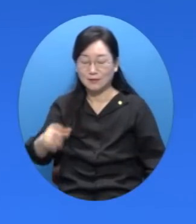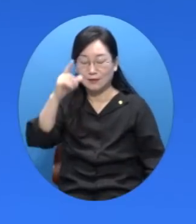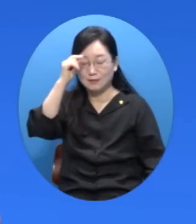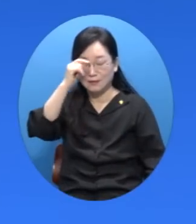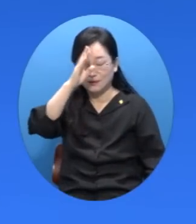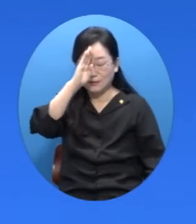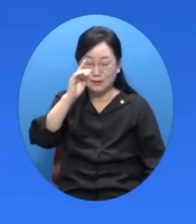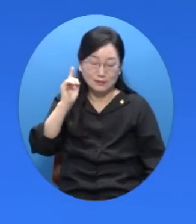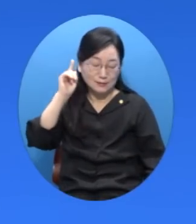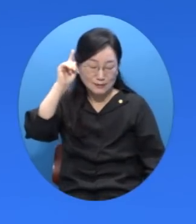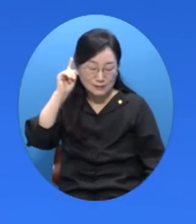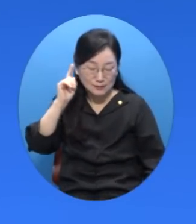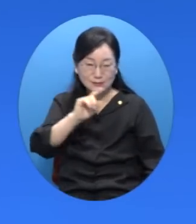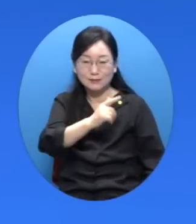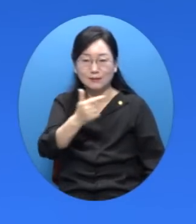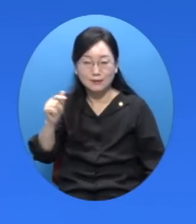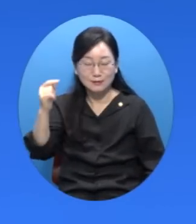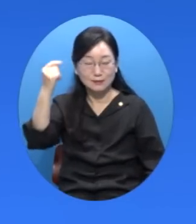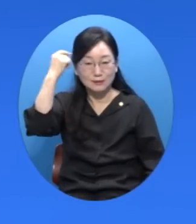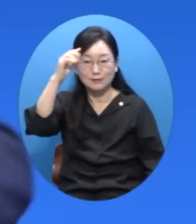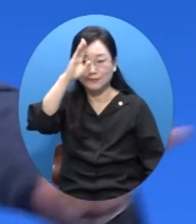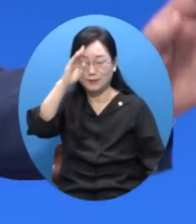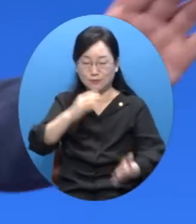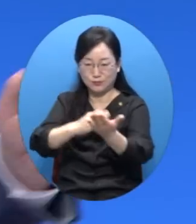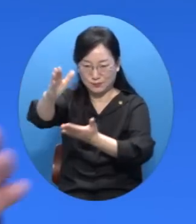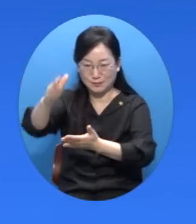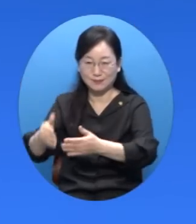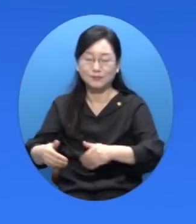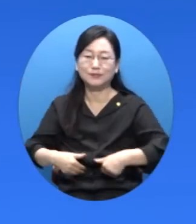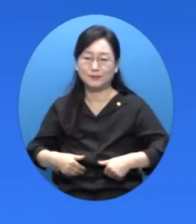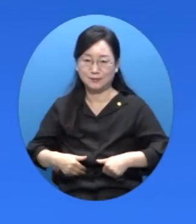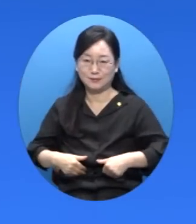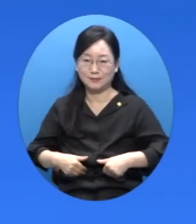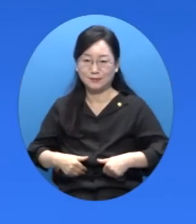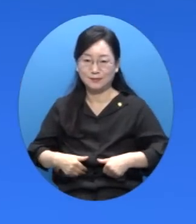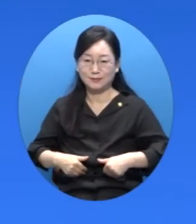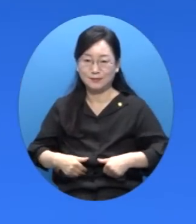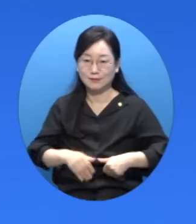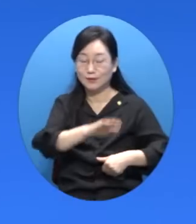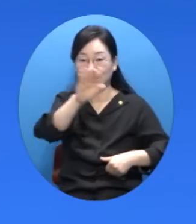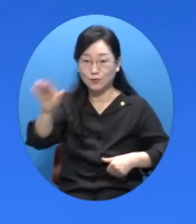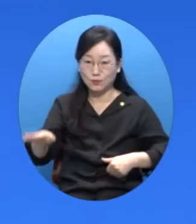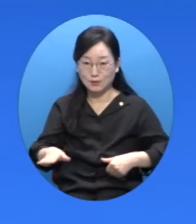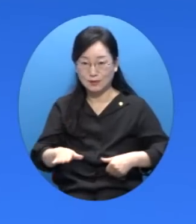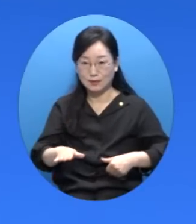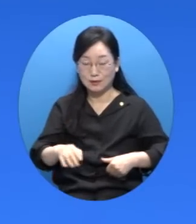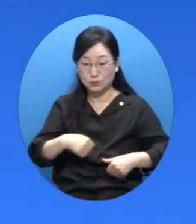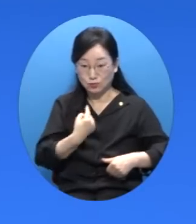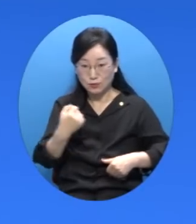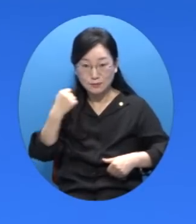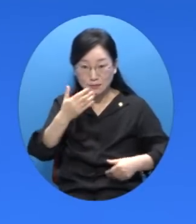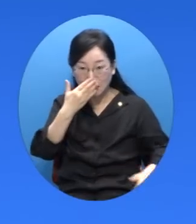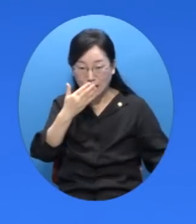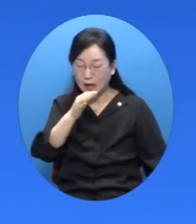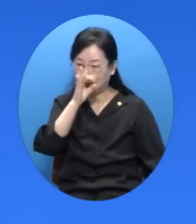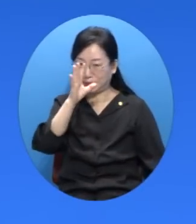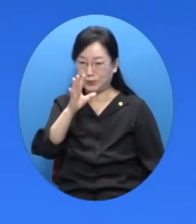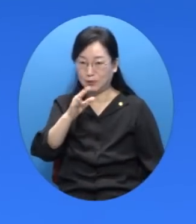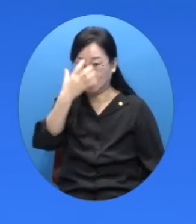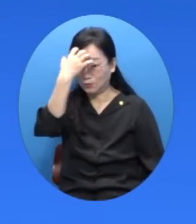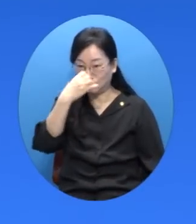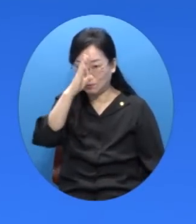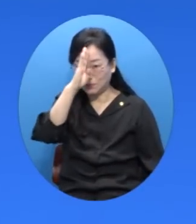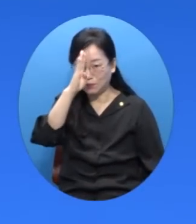불면증, 노이로제, 각종 정신질환을 물리쳐야 되는 것입니다. 우리 스스로 이 병을 고칠 수가 없습니다. 우울증 한번 들어보니